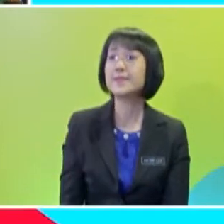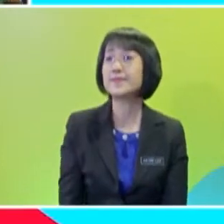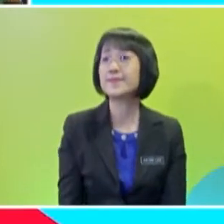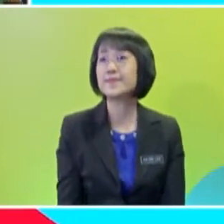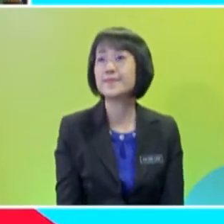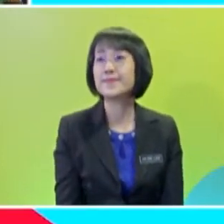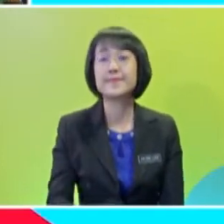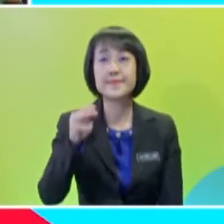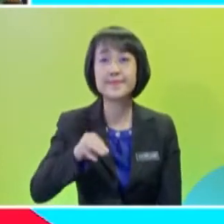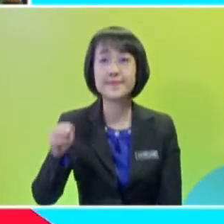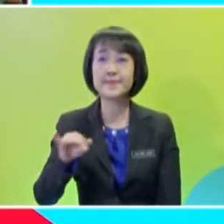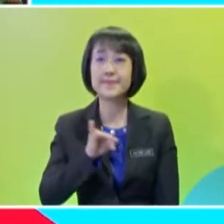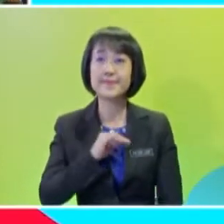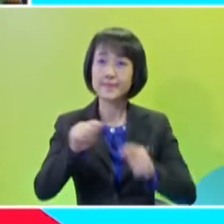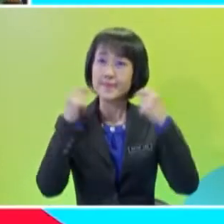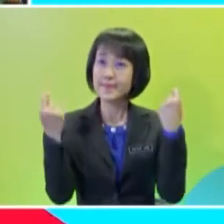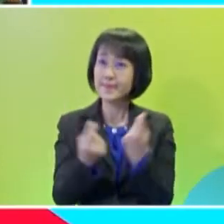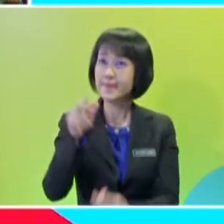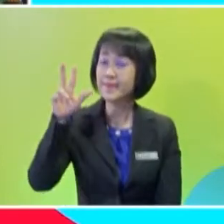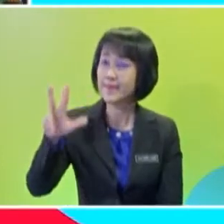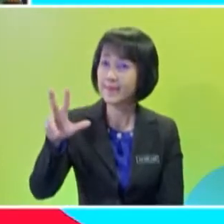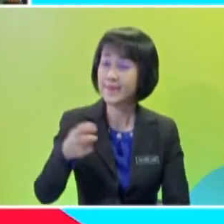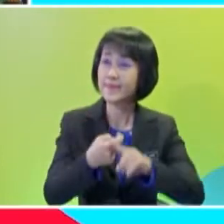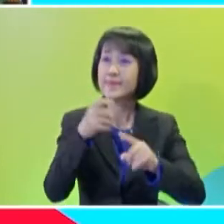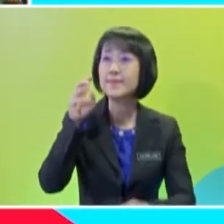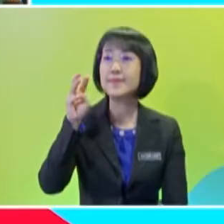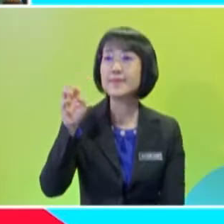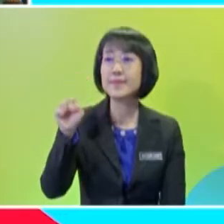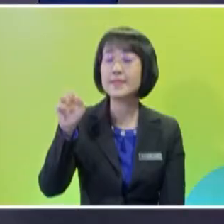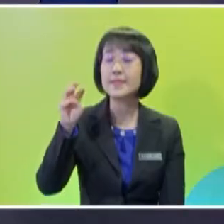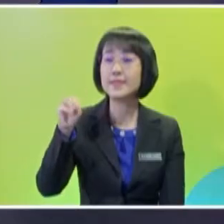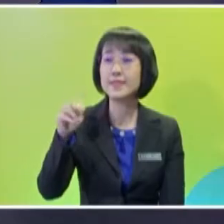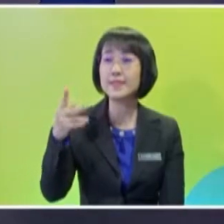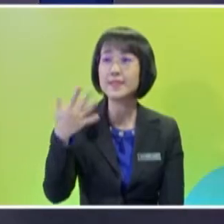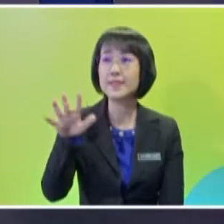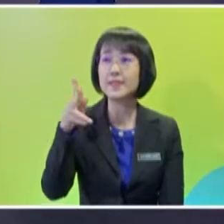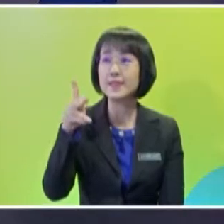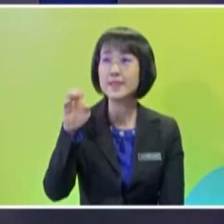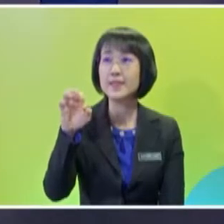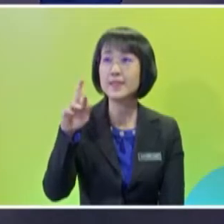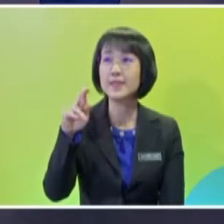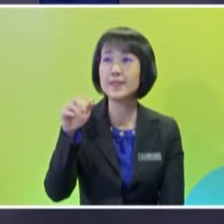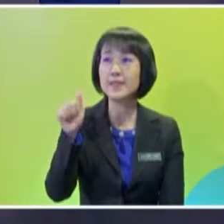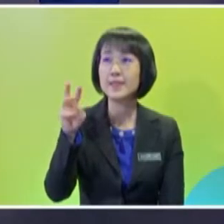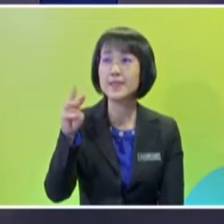merupakan Dedek saya tingkatkan tiga dari SMK keramatwangsa Kuala Lumpur